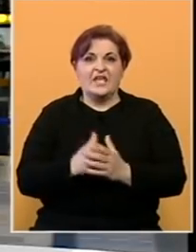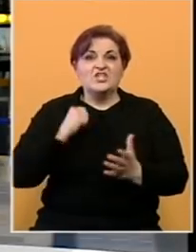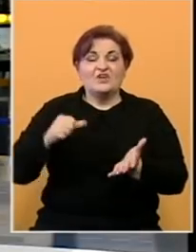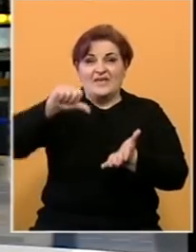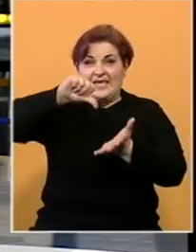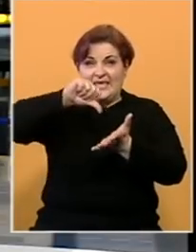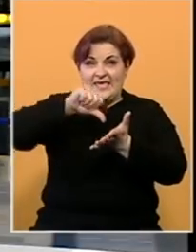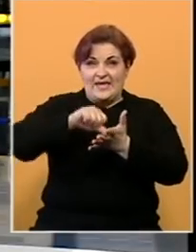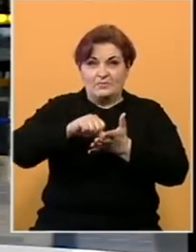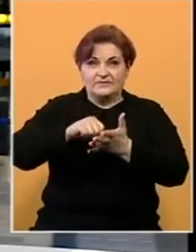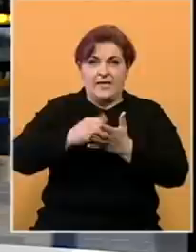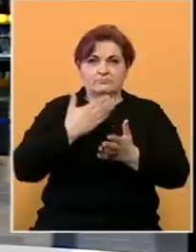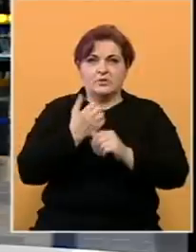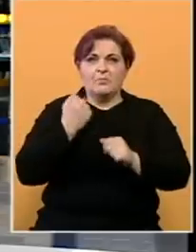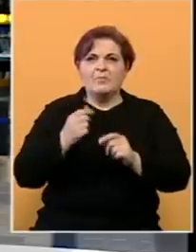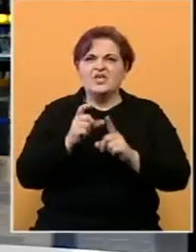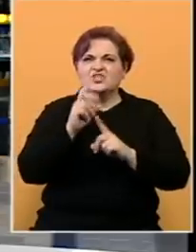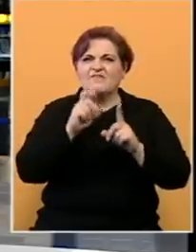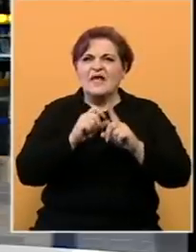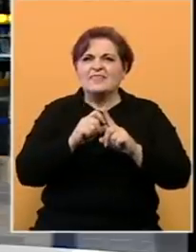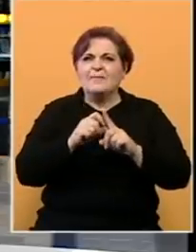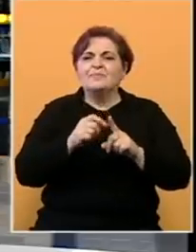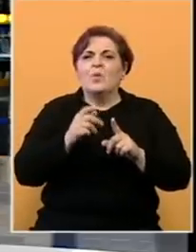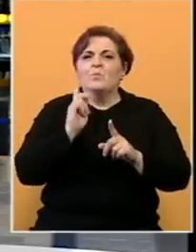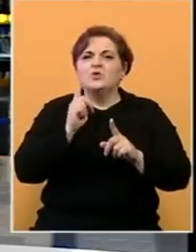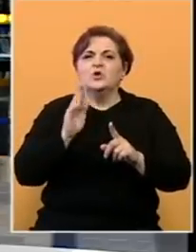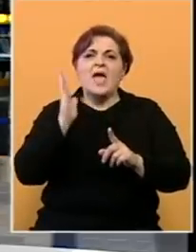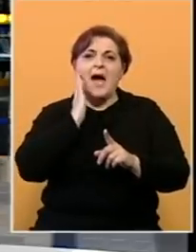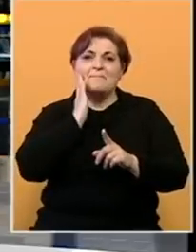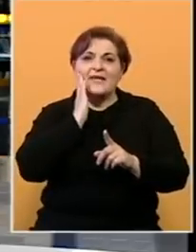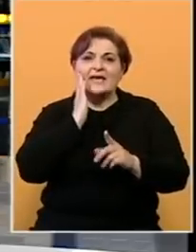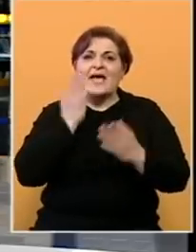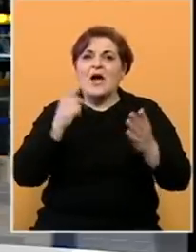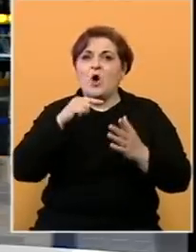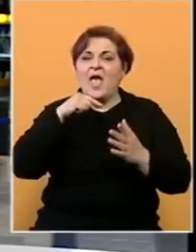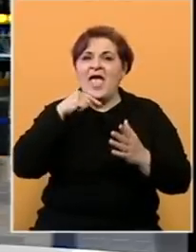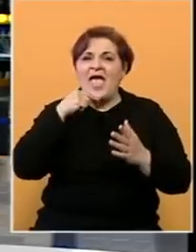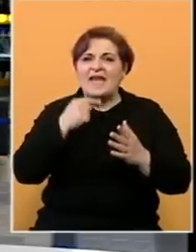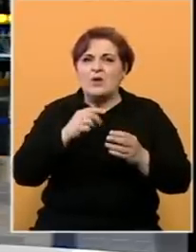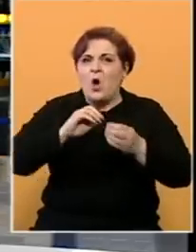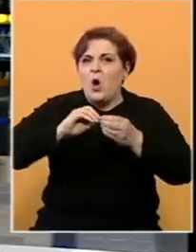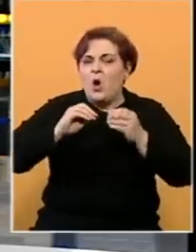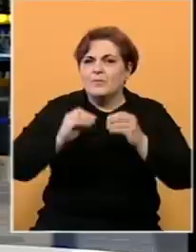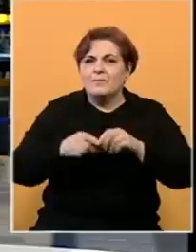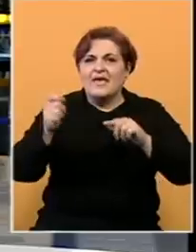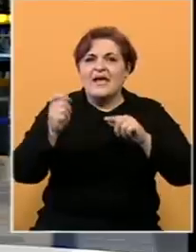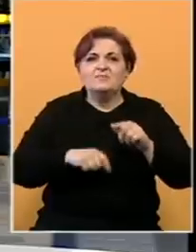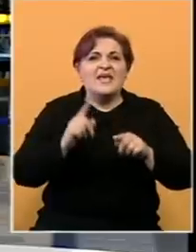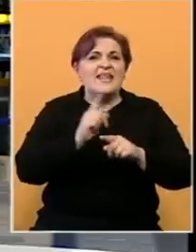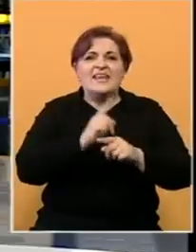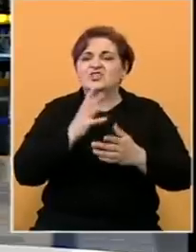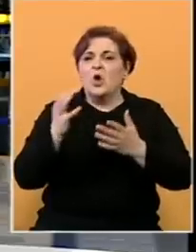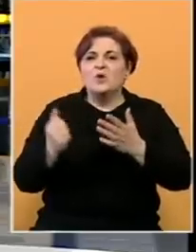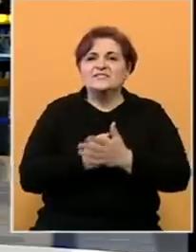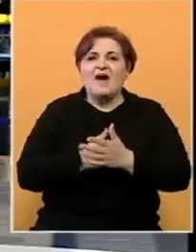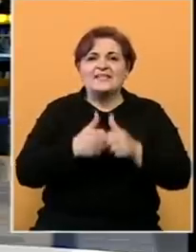Šef iranske diplomatije Mohamed Javad Zarif upozorio je Sjedinjene Američke Države da, kako je rekao, sabotažama i sankcijama neće